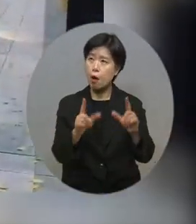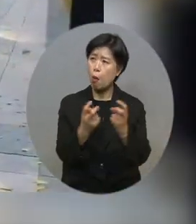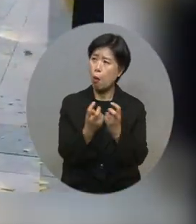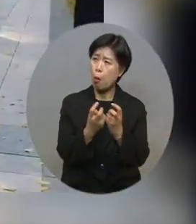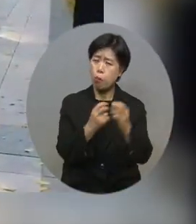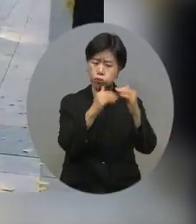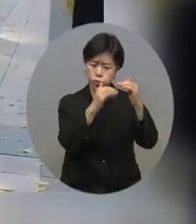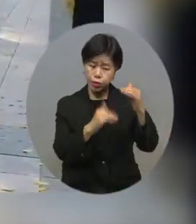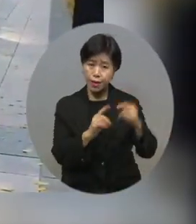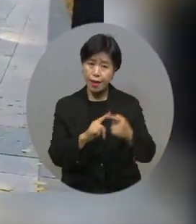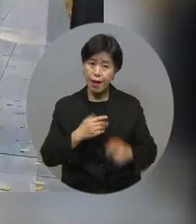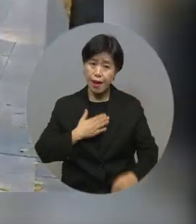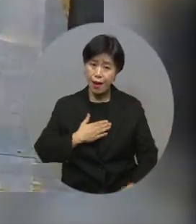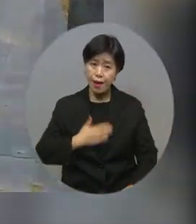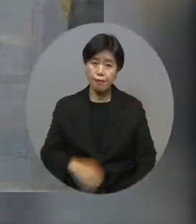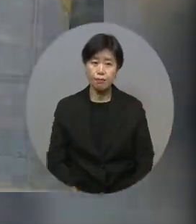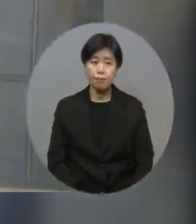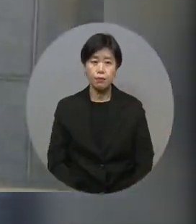같아요. 원한대로